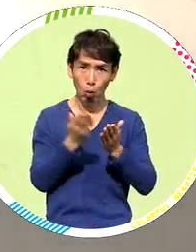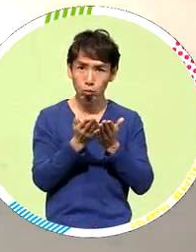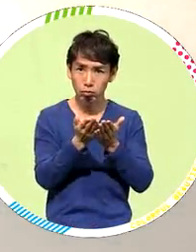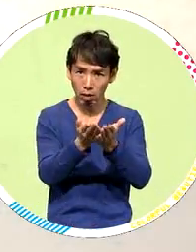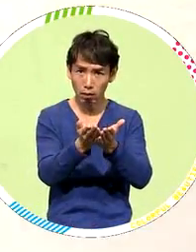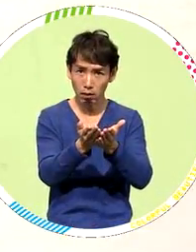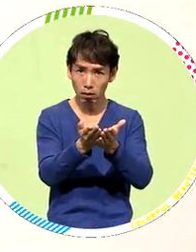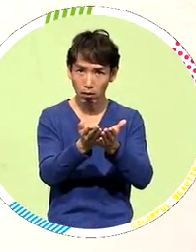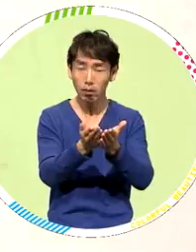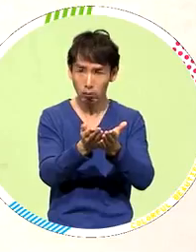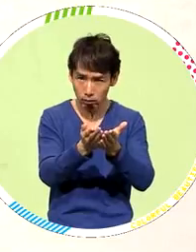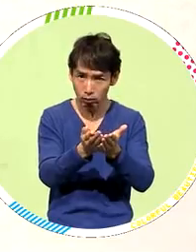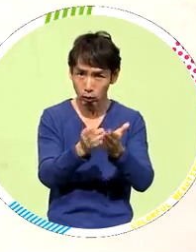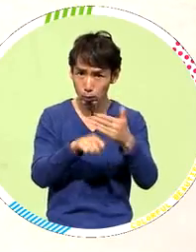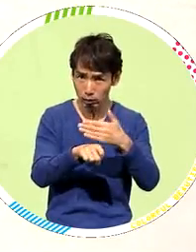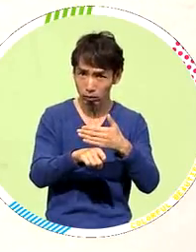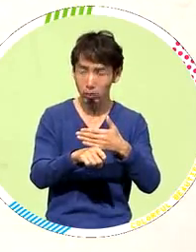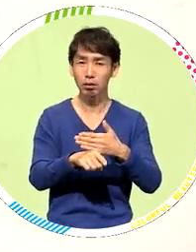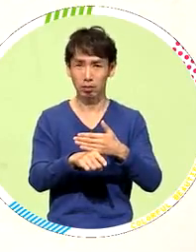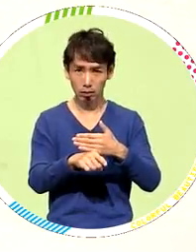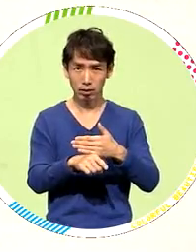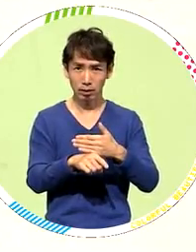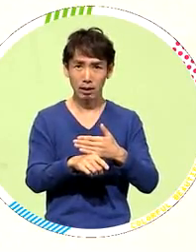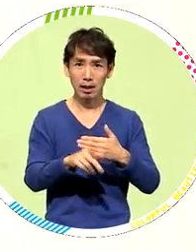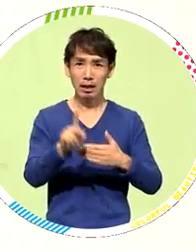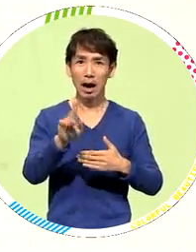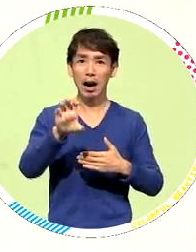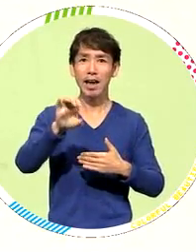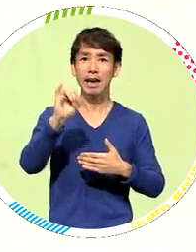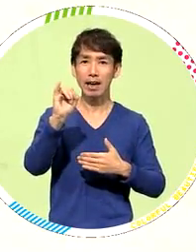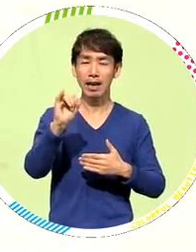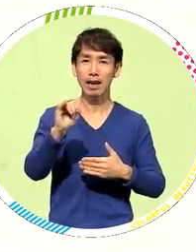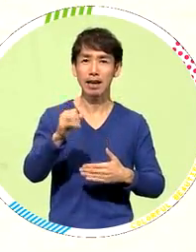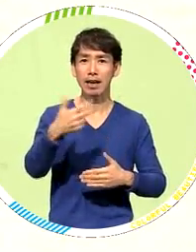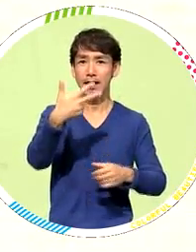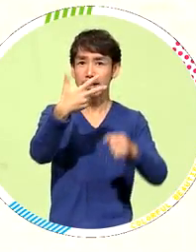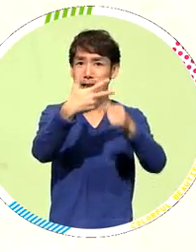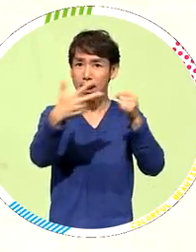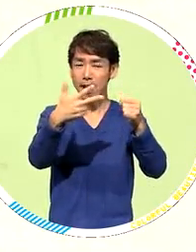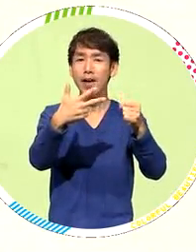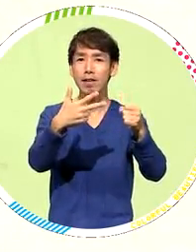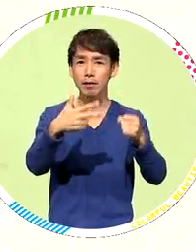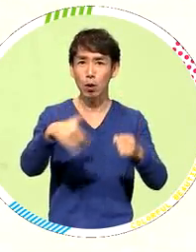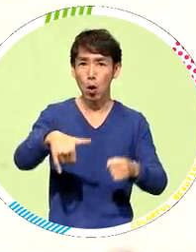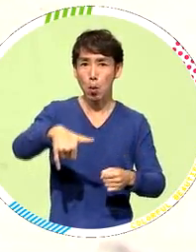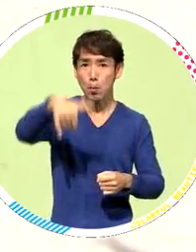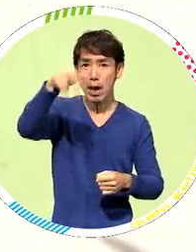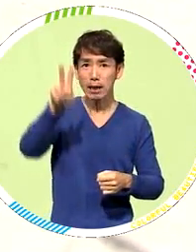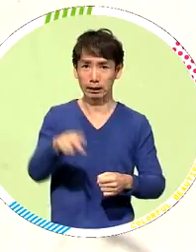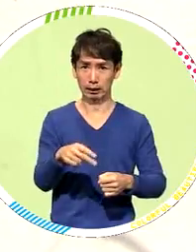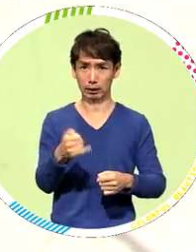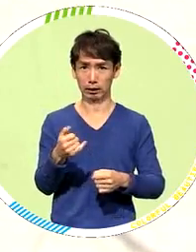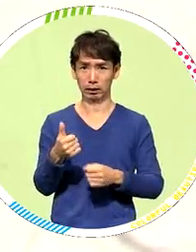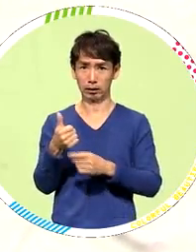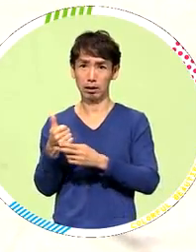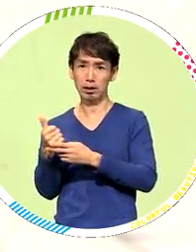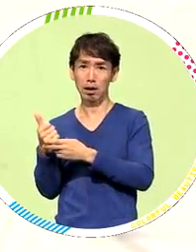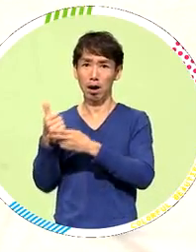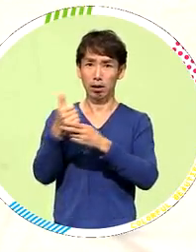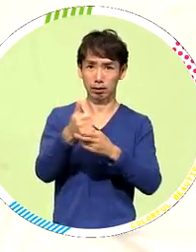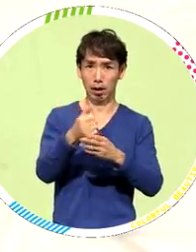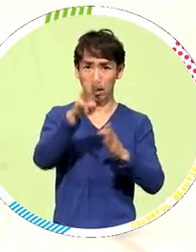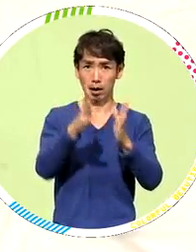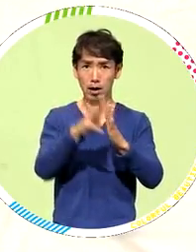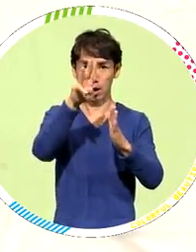買え7年のペリーが神奈川なんだとに来た時のなども書いてあります5位